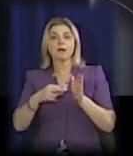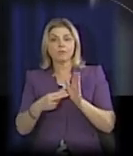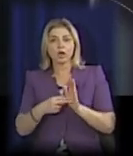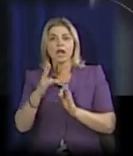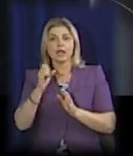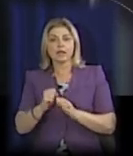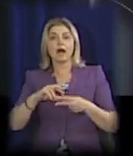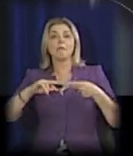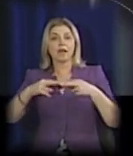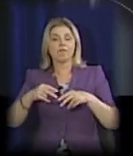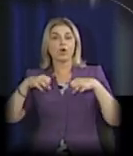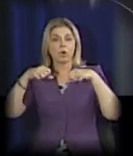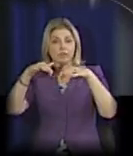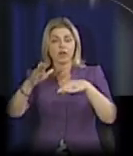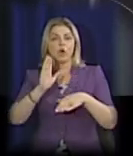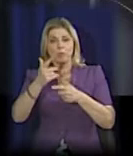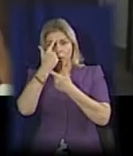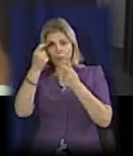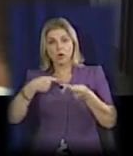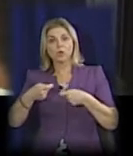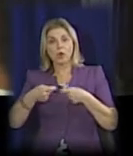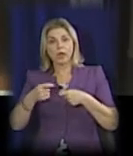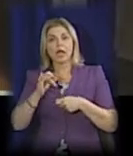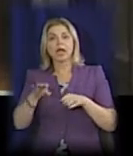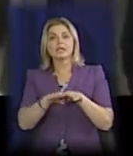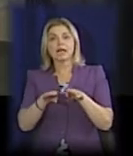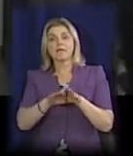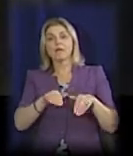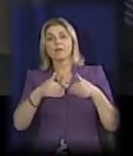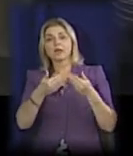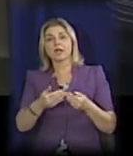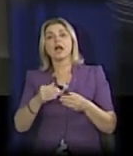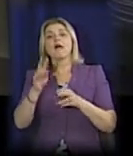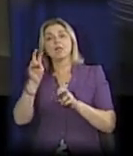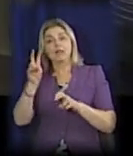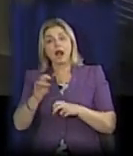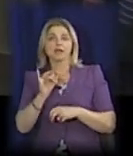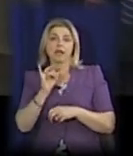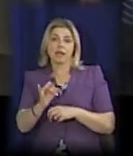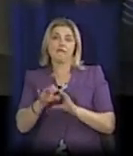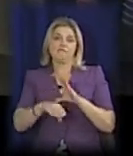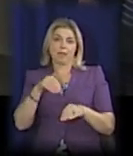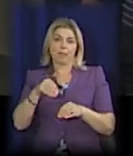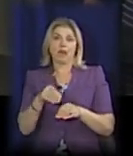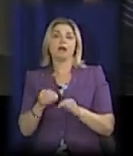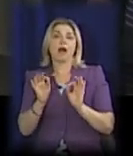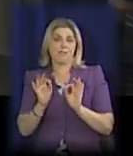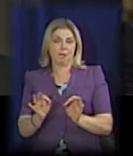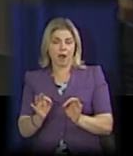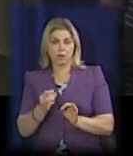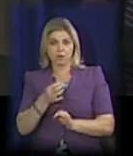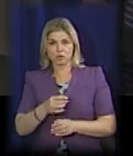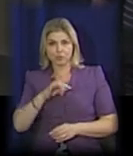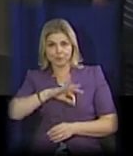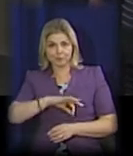на LED-освітлення, оголосять торги. Тоді порівняють пропозиції підрядників та оберуть оптимальнішу. Олександр Гордієнко,